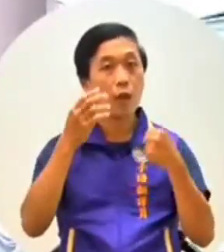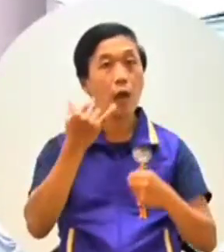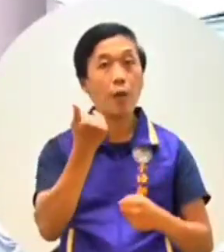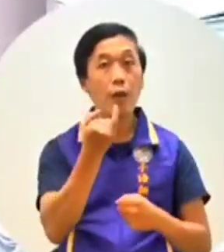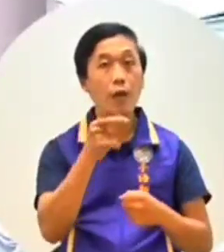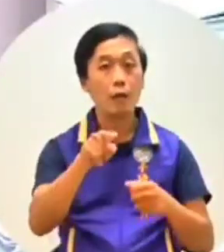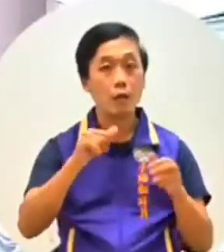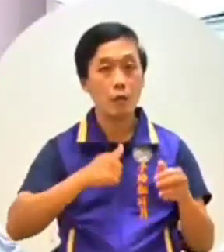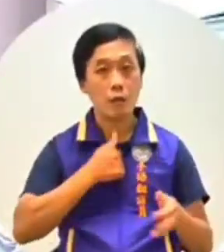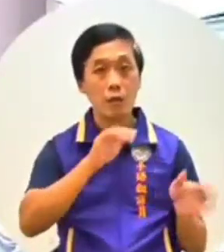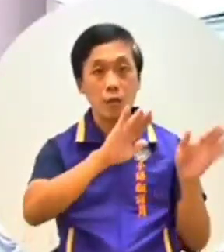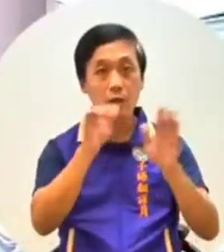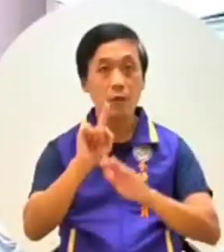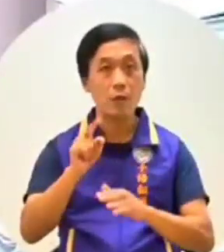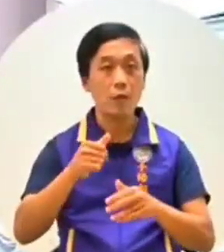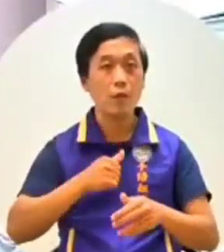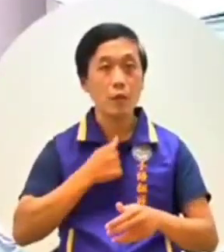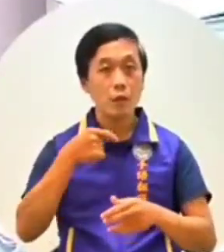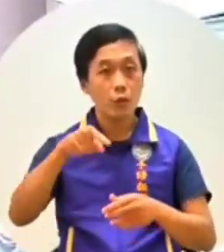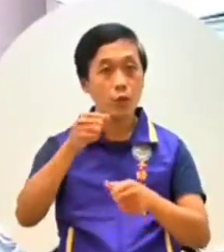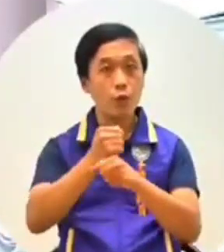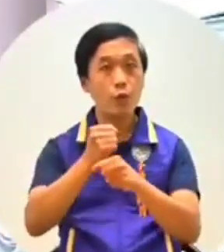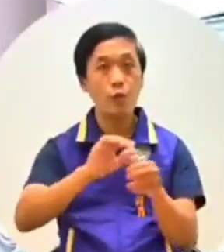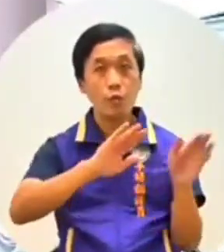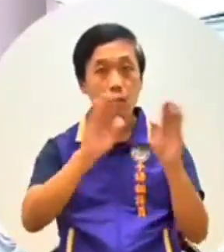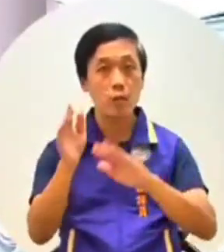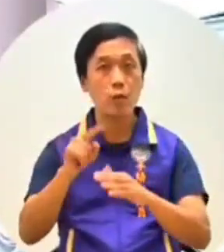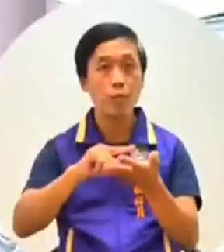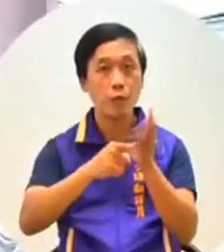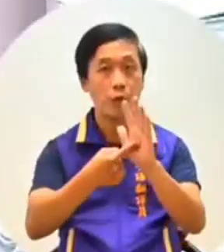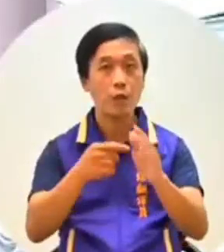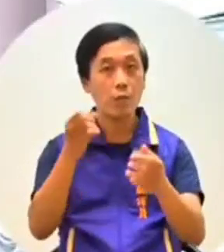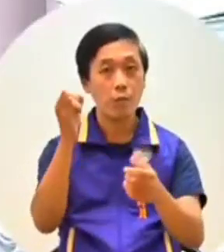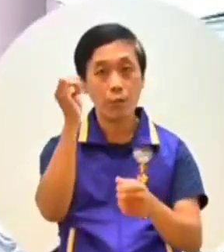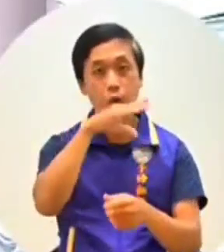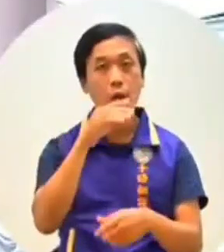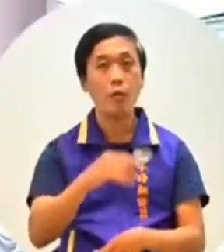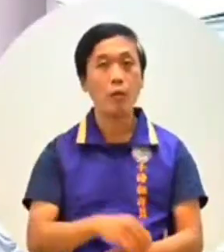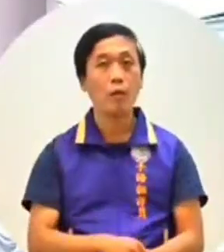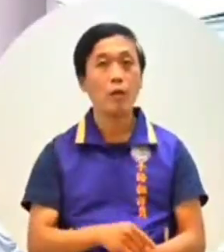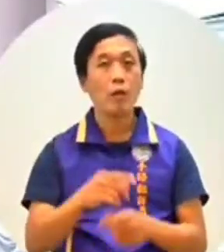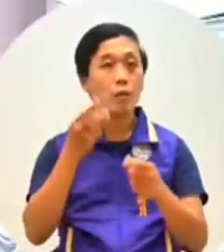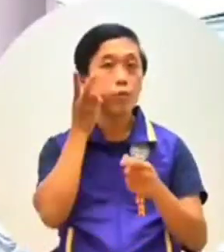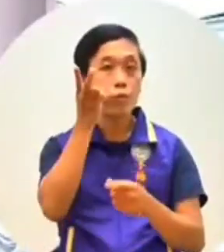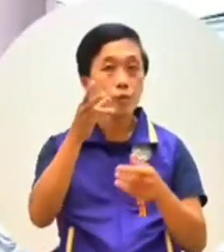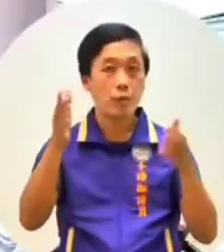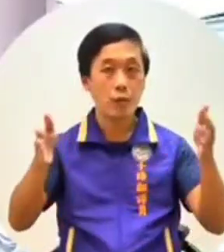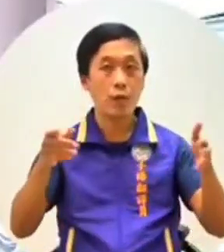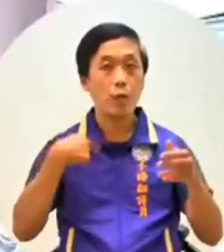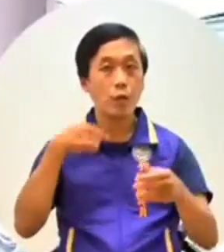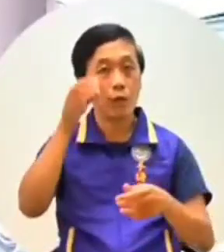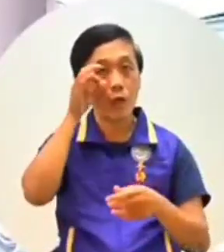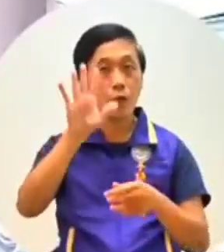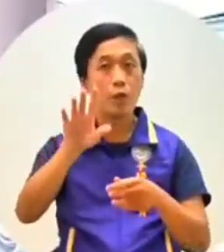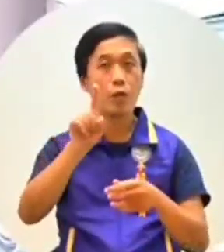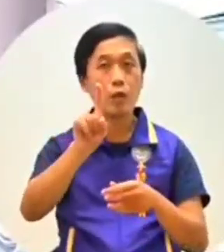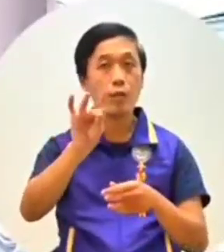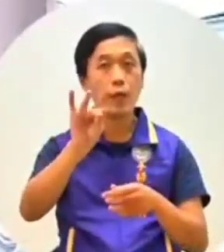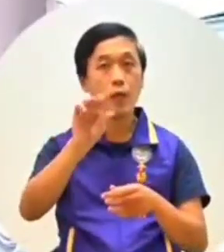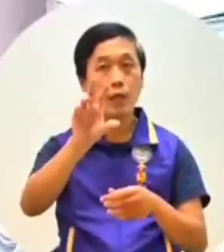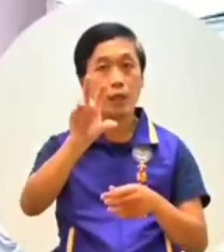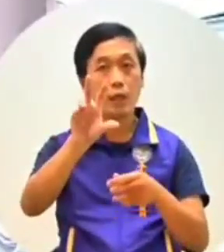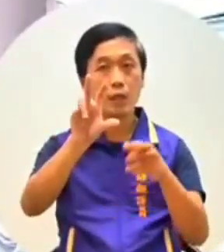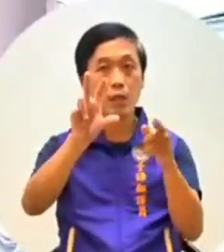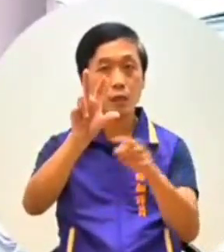实际状况实际实施下来其实那个效益是不够好的，因为两个月来我们看到才170人次而